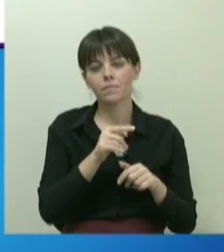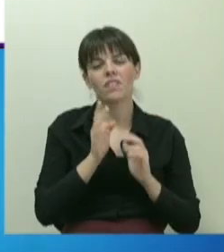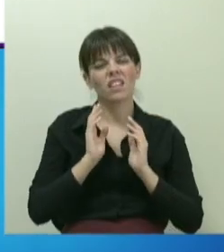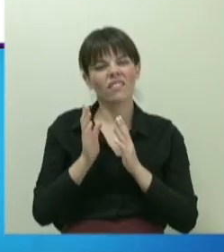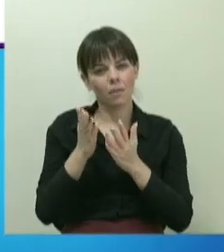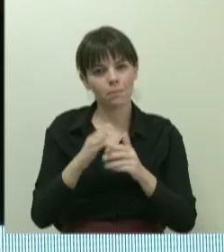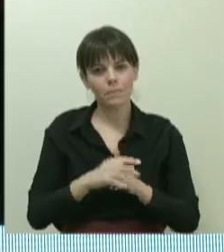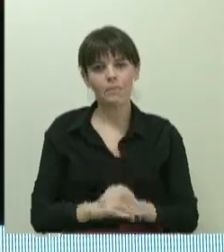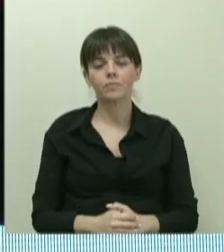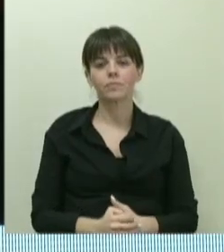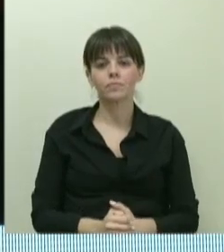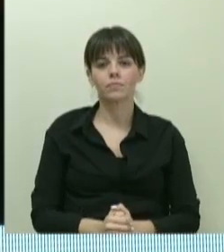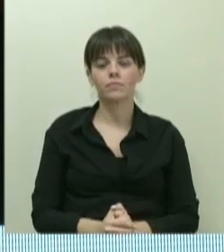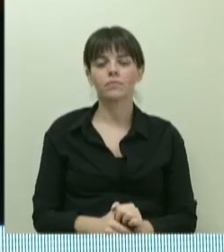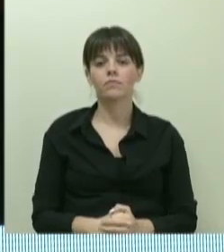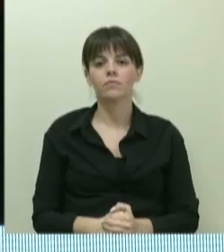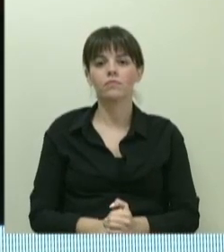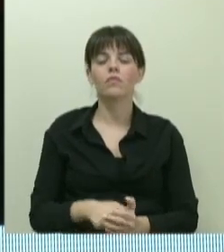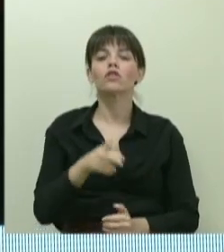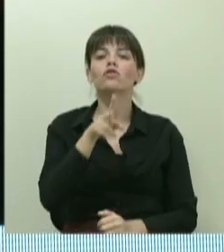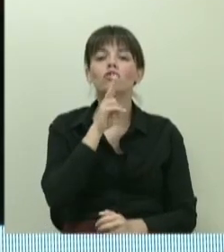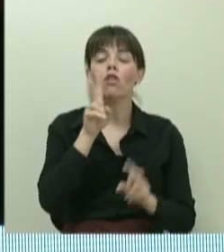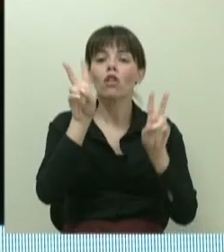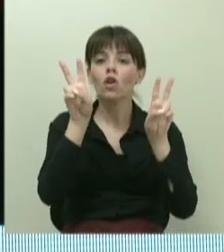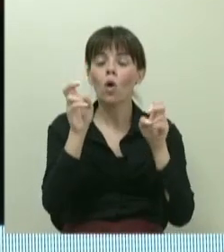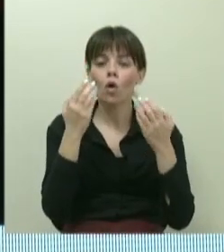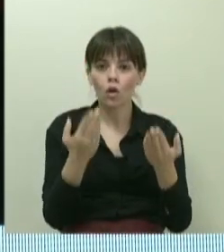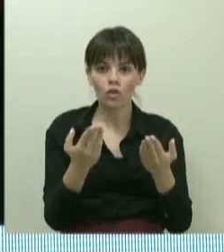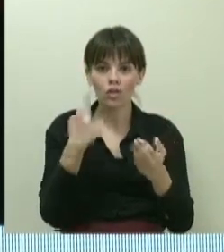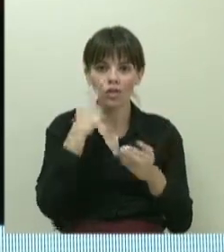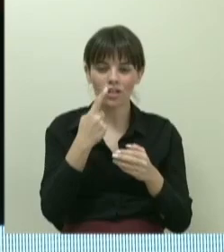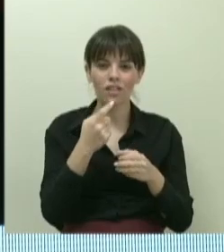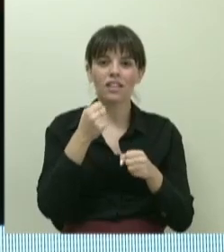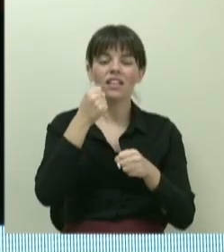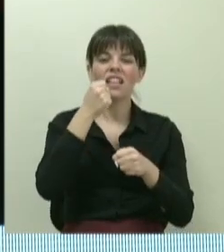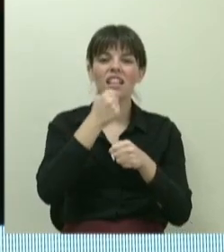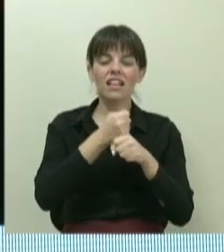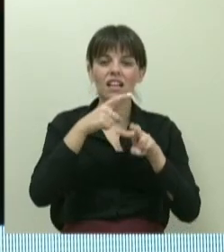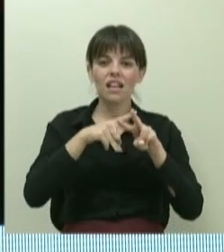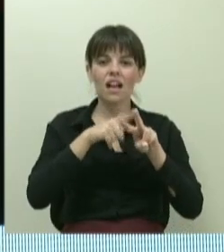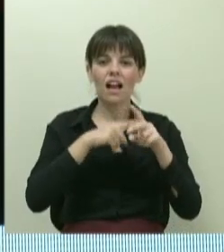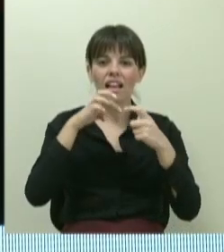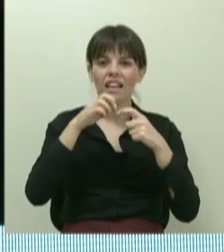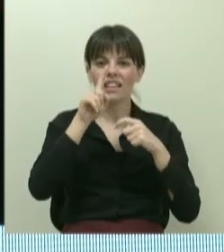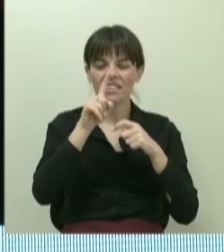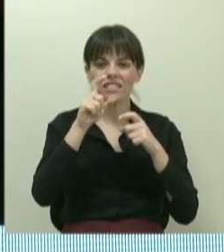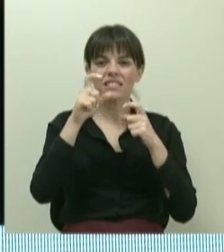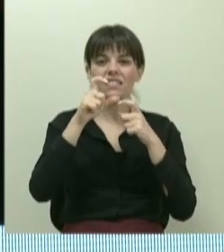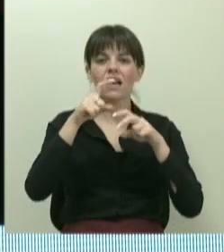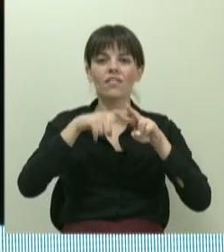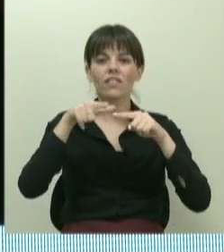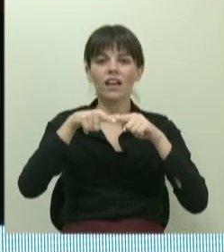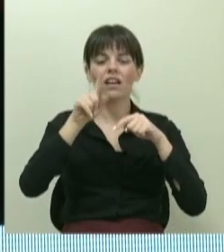Devam edelim. Son konu da gayri safi yurt dışı hasıla bileşenlere baktığımızda